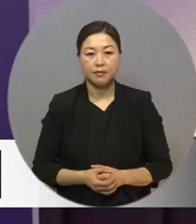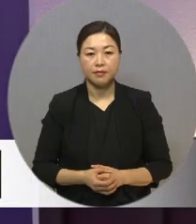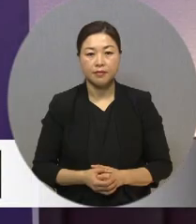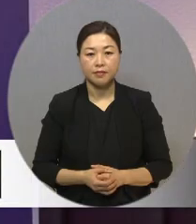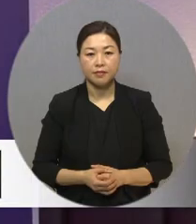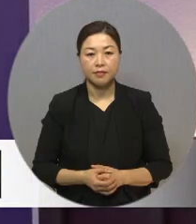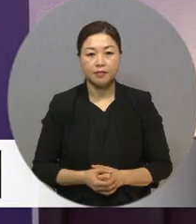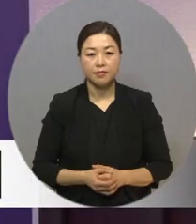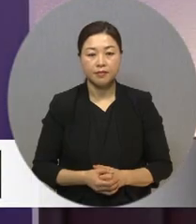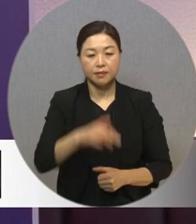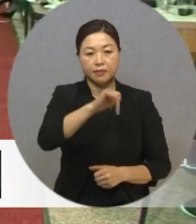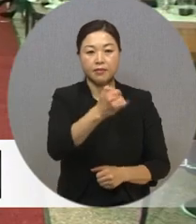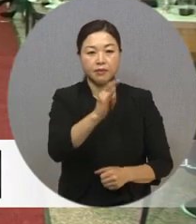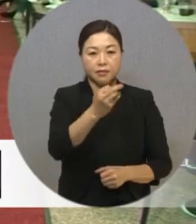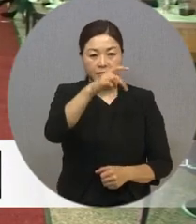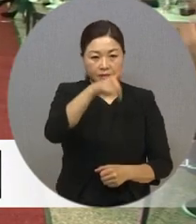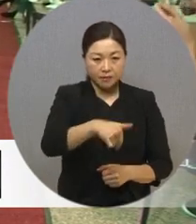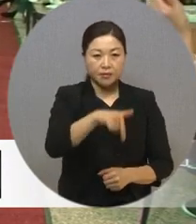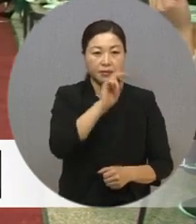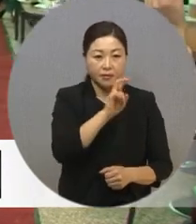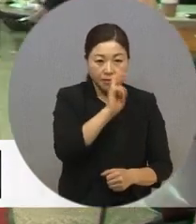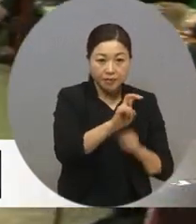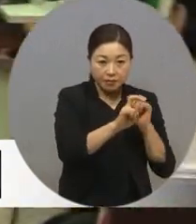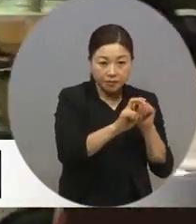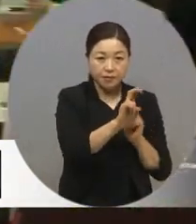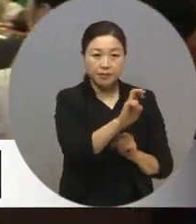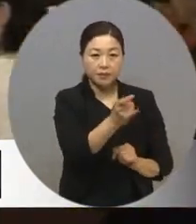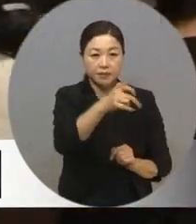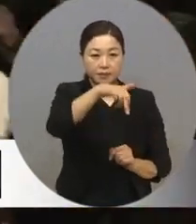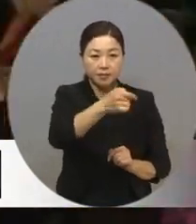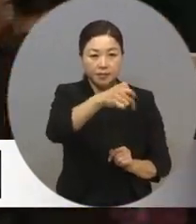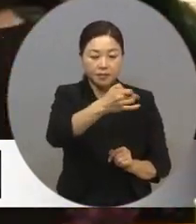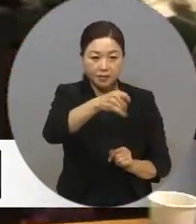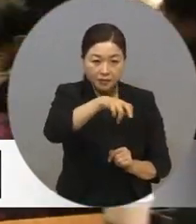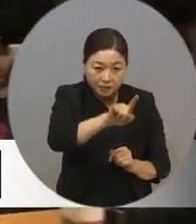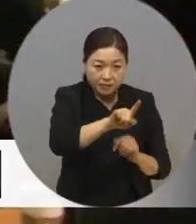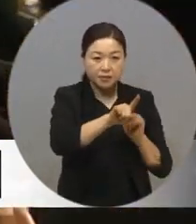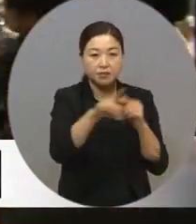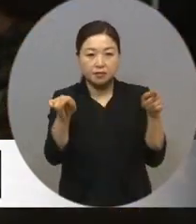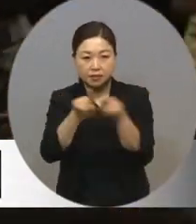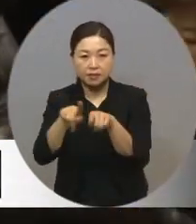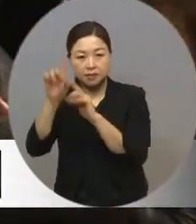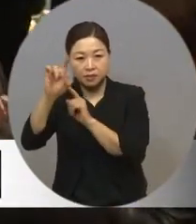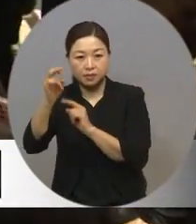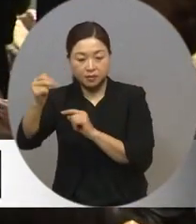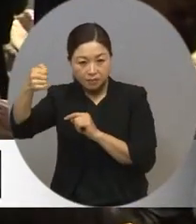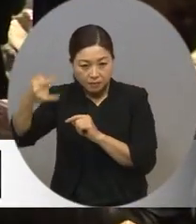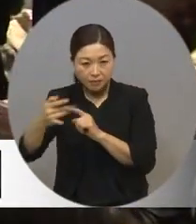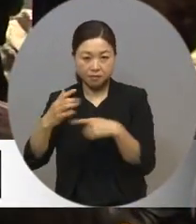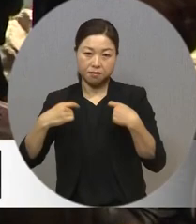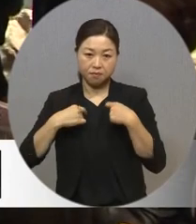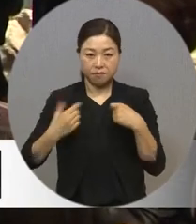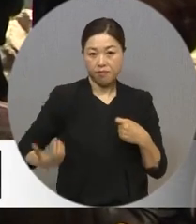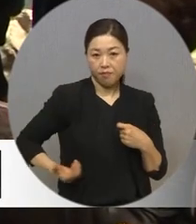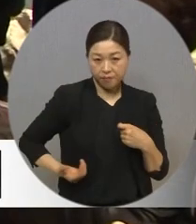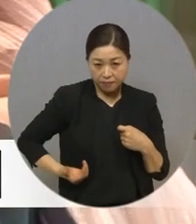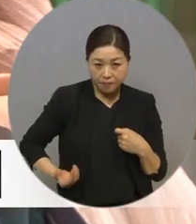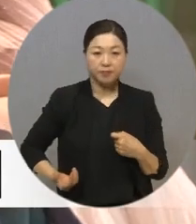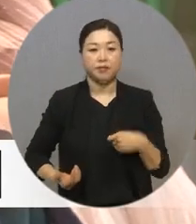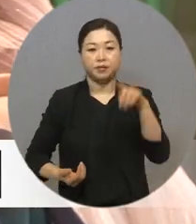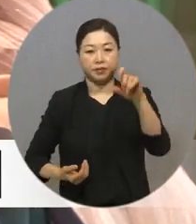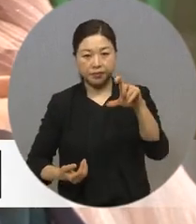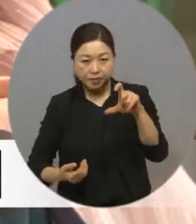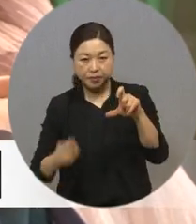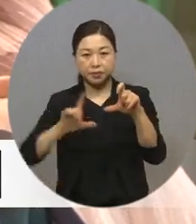클래식 재즈 음악 공연팀 매츠클라와 함께하는 이영희 패션쇼가 지난 15일 부산 서면 라암 갤러리